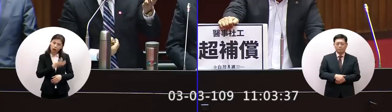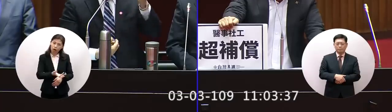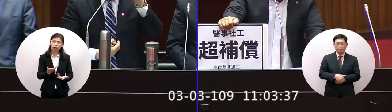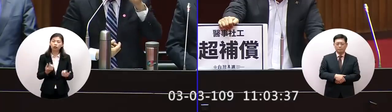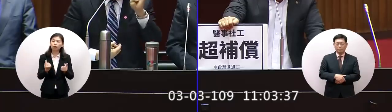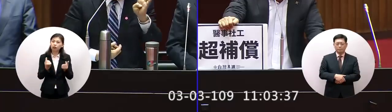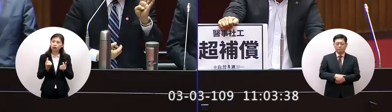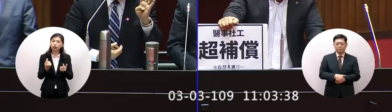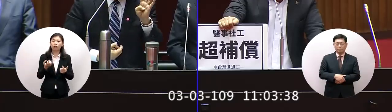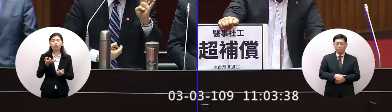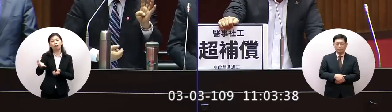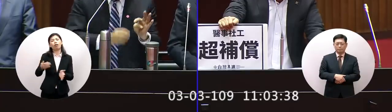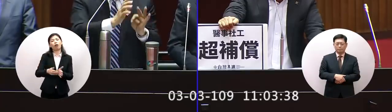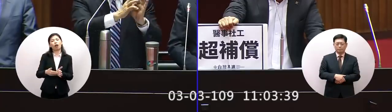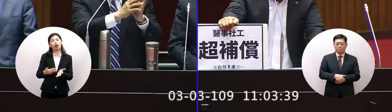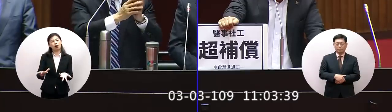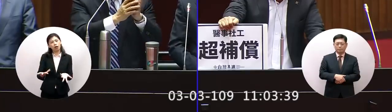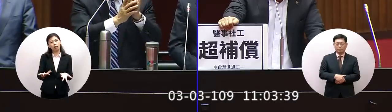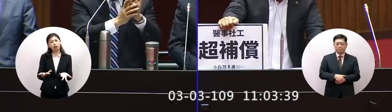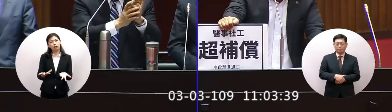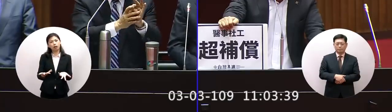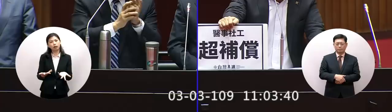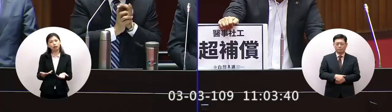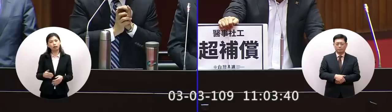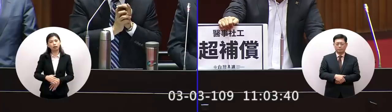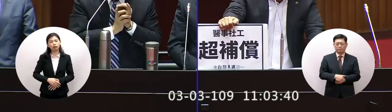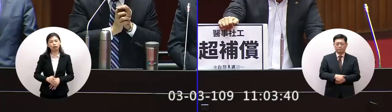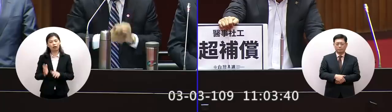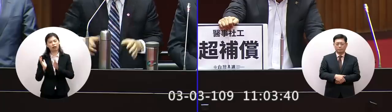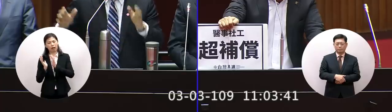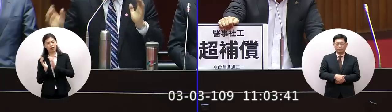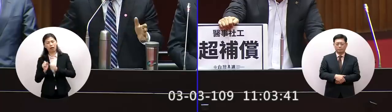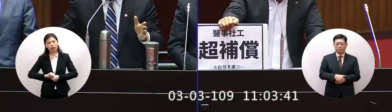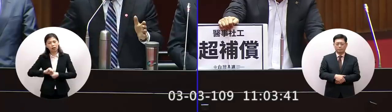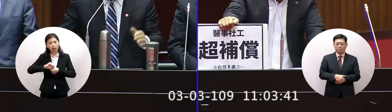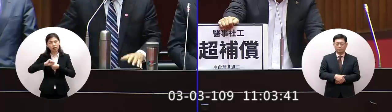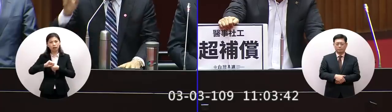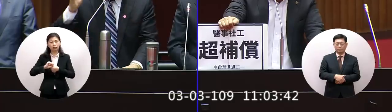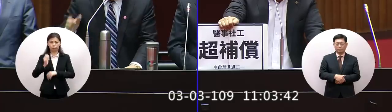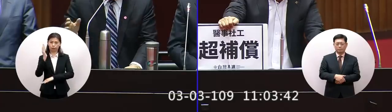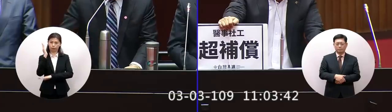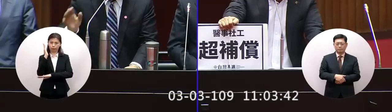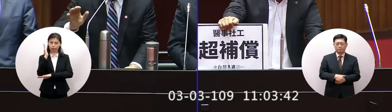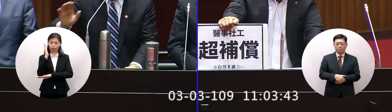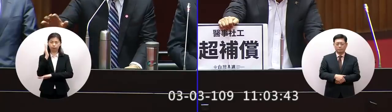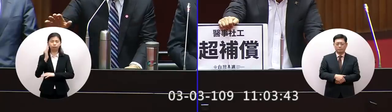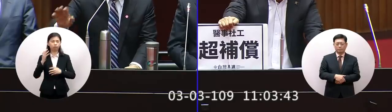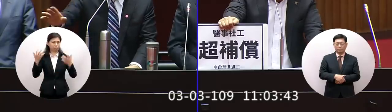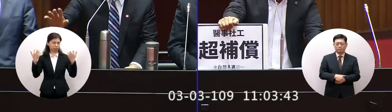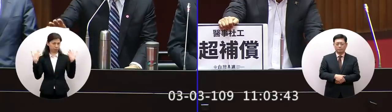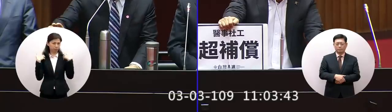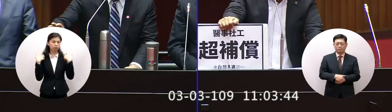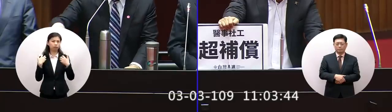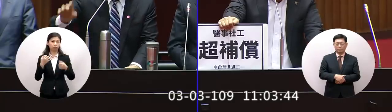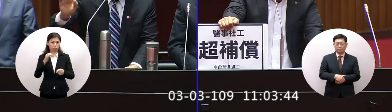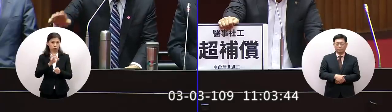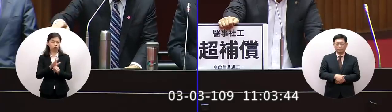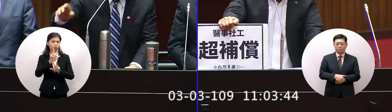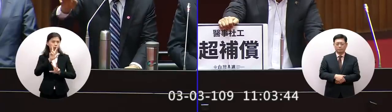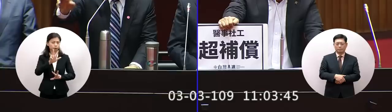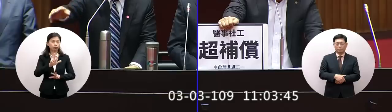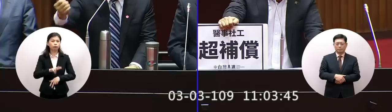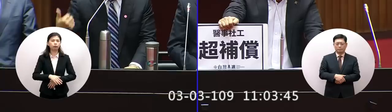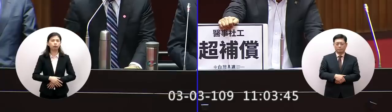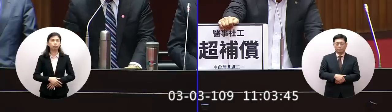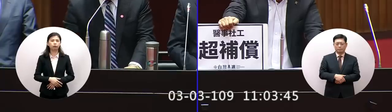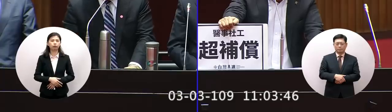经交出的费用的损失，伊增加负担的损失，政府。绝对专业保甲到，袂